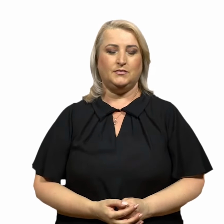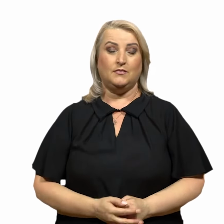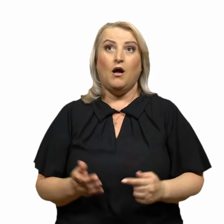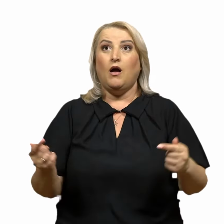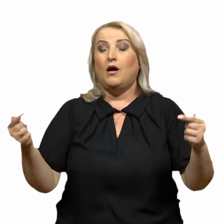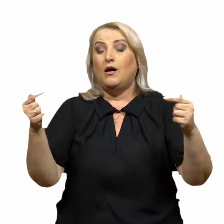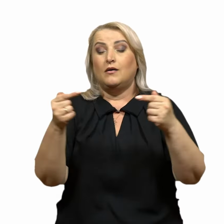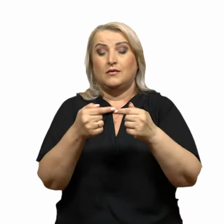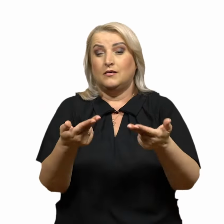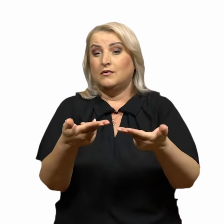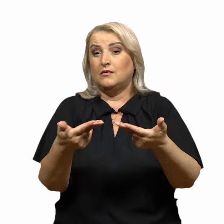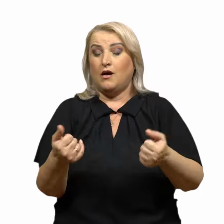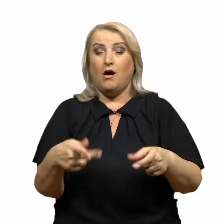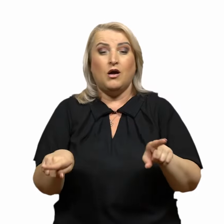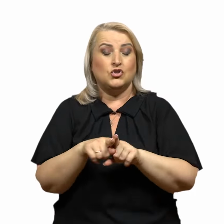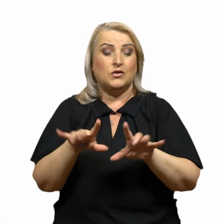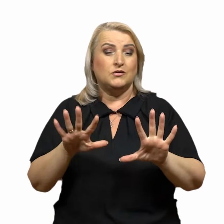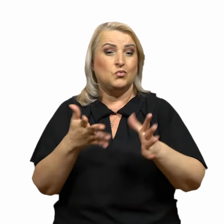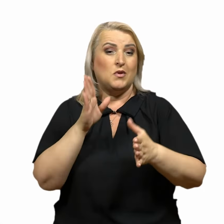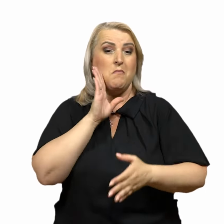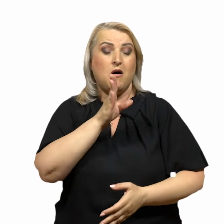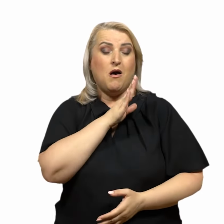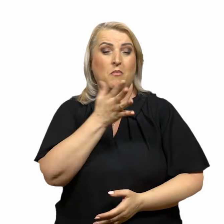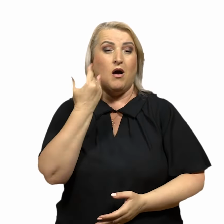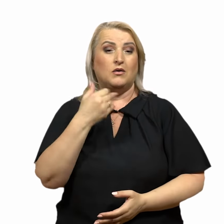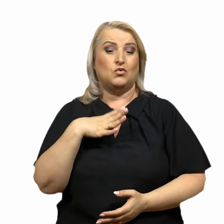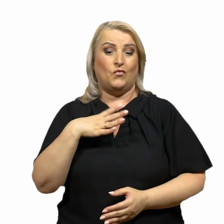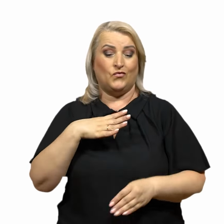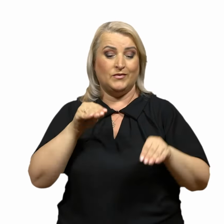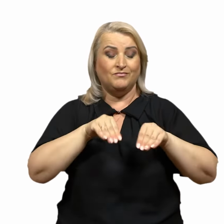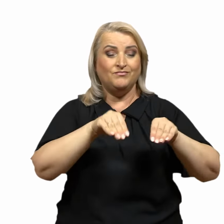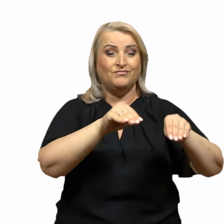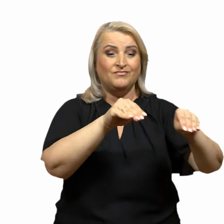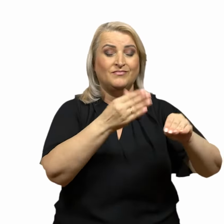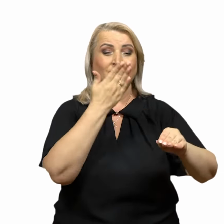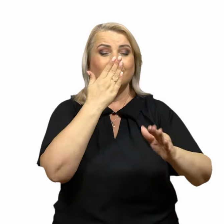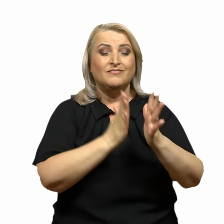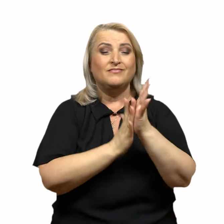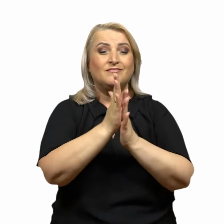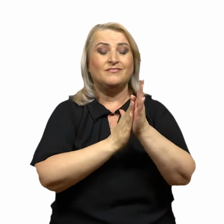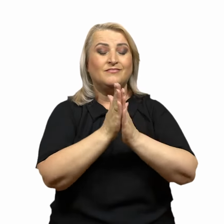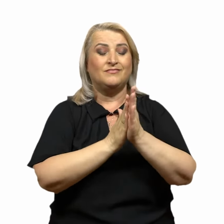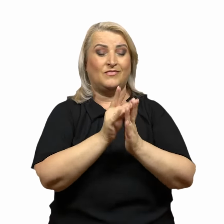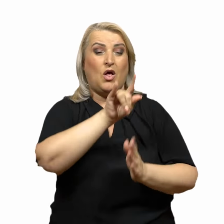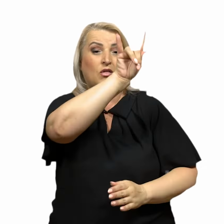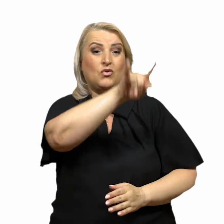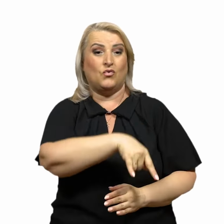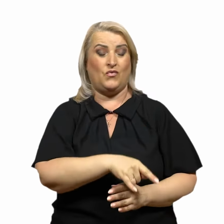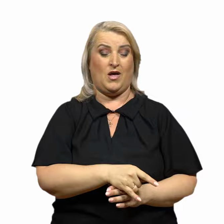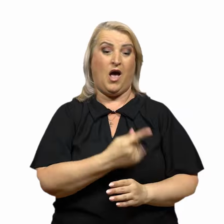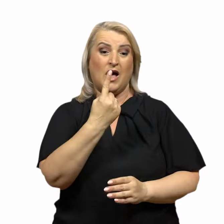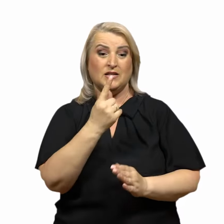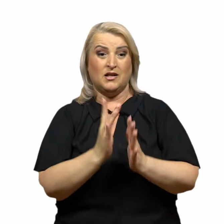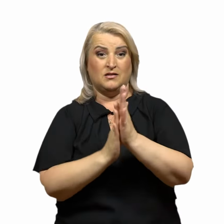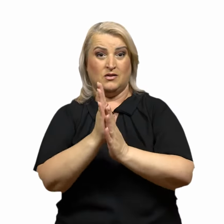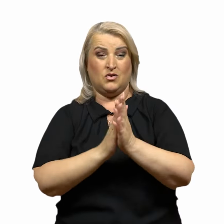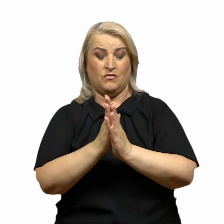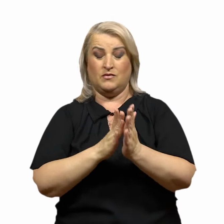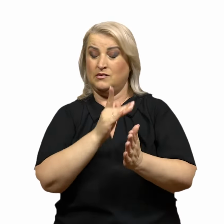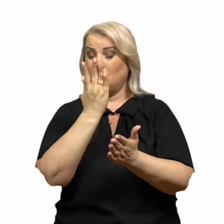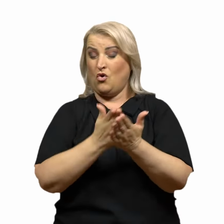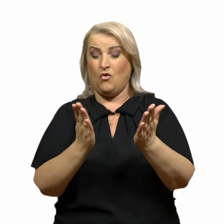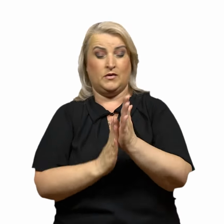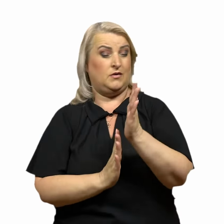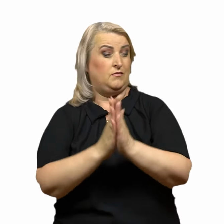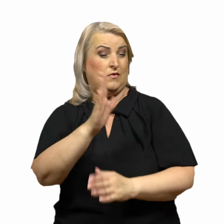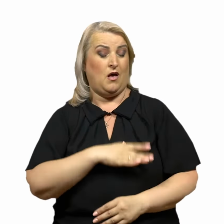Exact! Așa-i s-a întâmplat mamei când a pus verdețuri pe pervazul de la bucătărie. Busuiocul n-a răsărit deloc, iar pătrunjelul